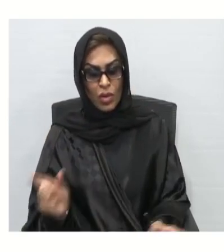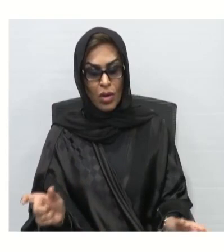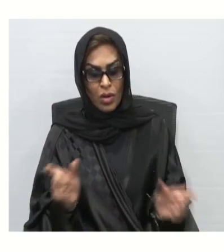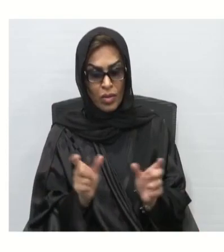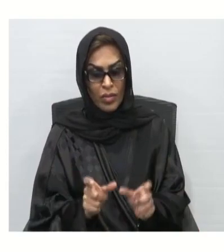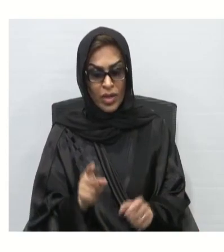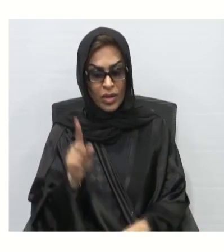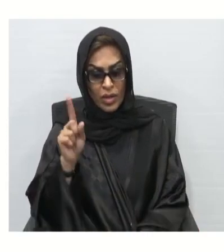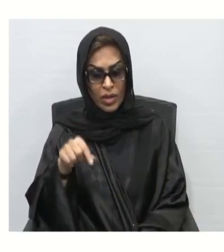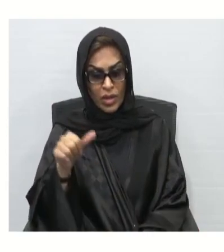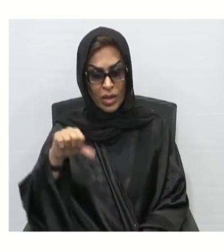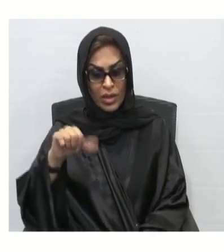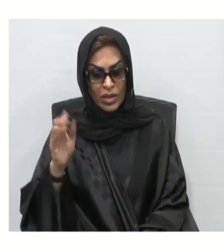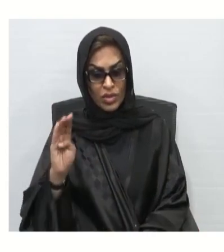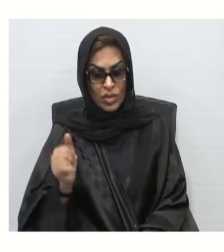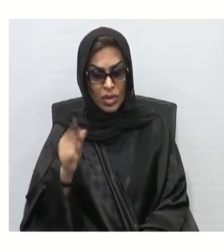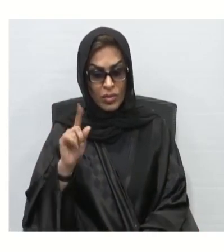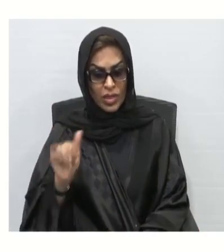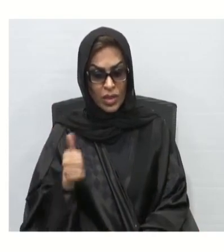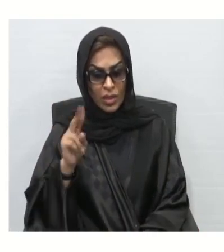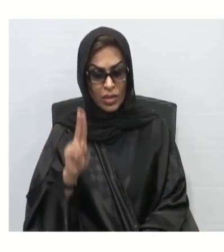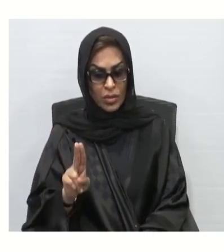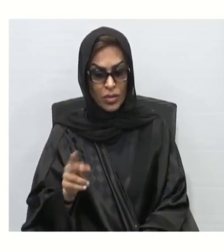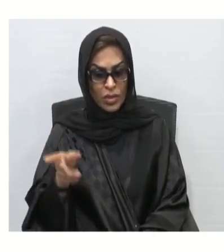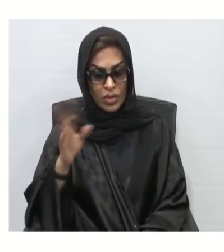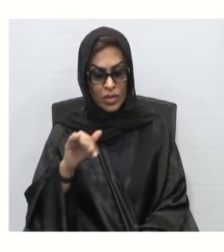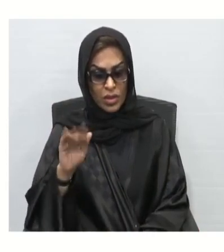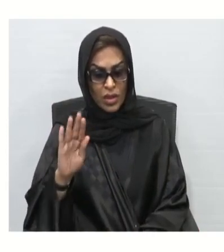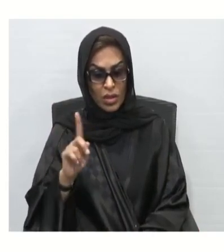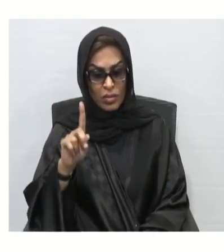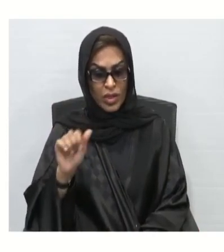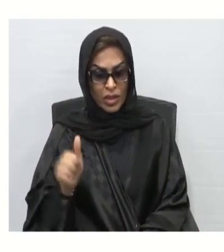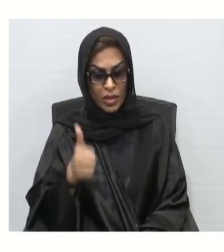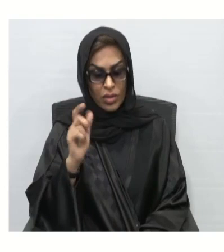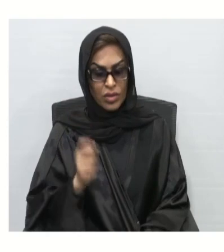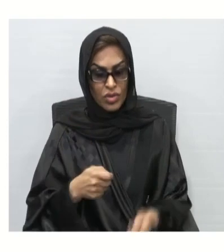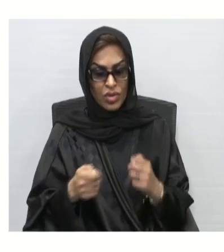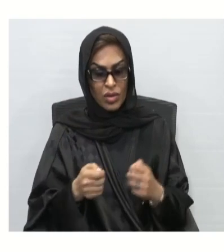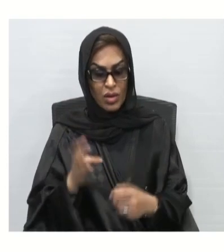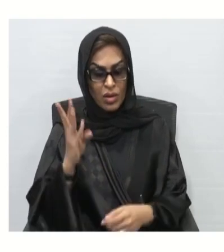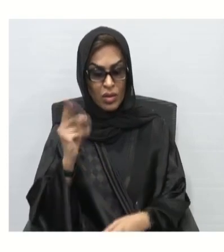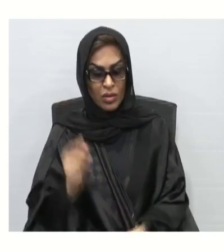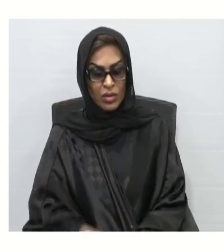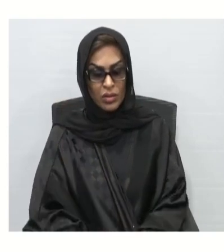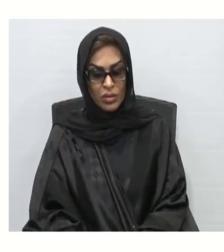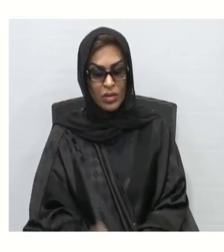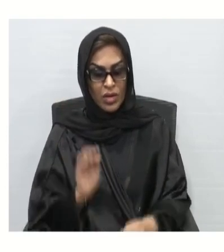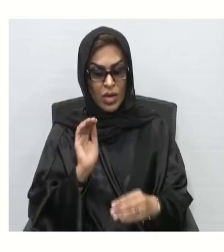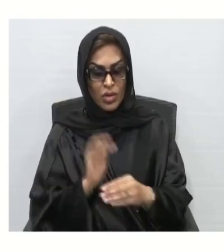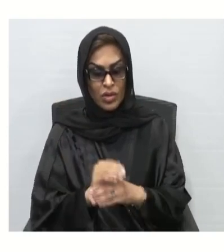وسلبيات الشراء الرقمي واخيرا يستنبط بعض الارشادات المتبعه